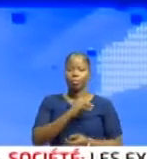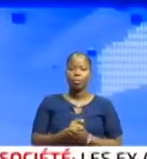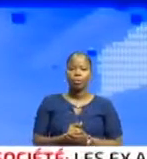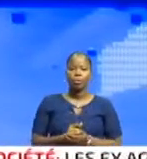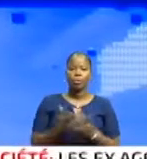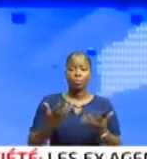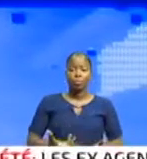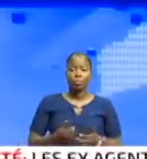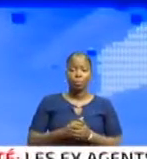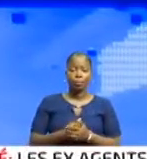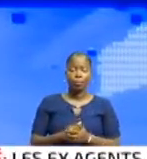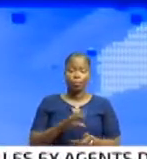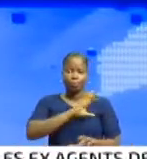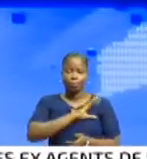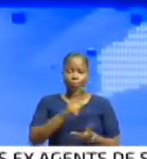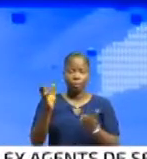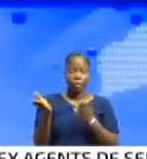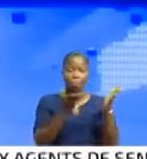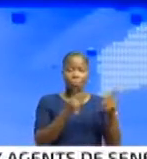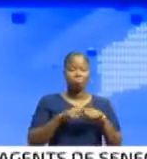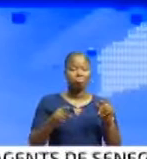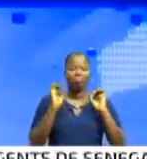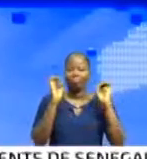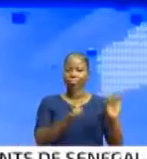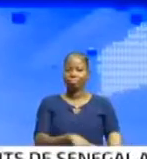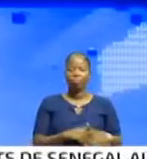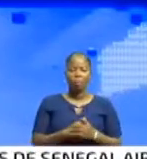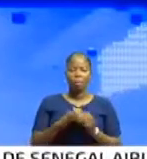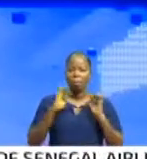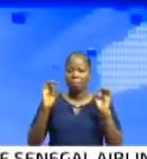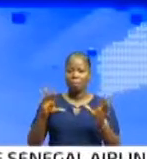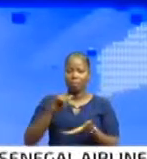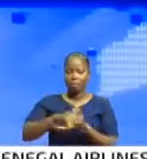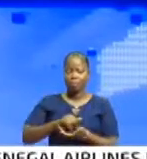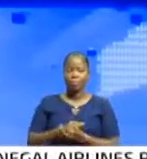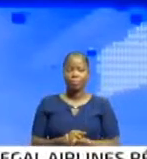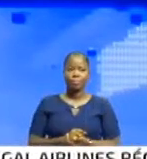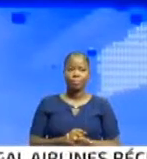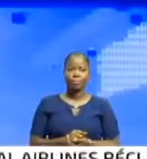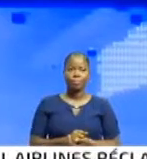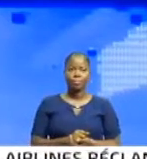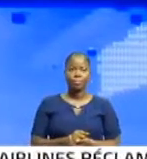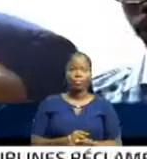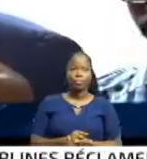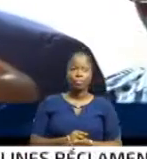mais finalement dissuadé par le ministre conseiller mambé union réagi au micro de manseau